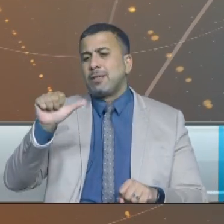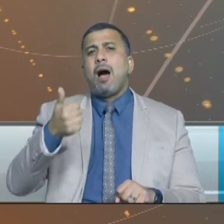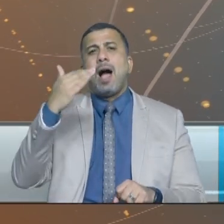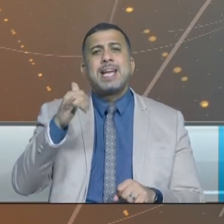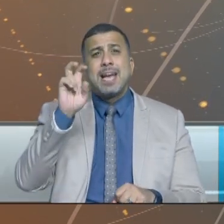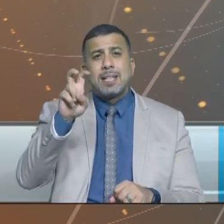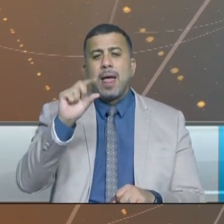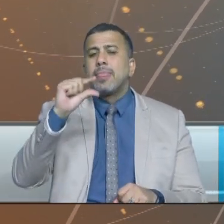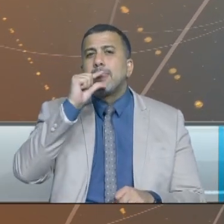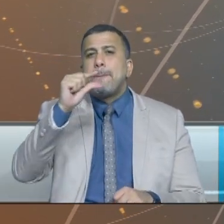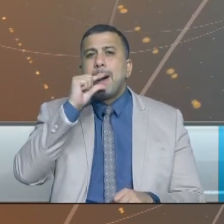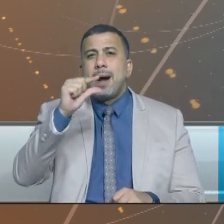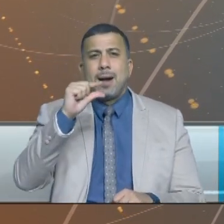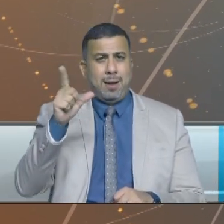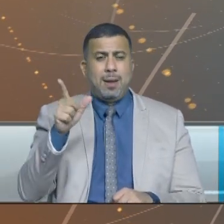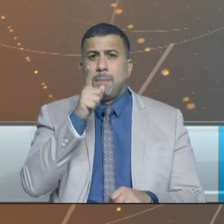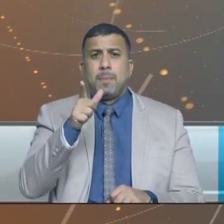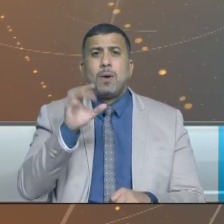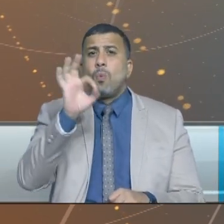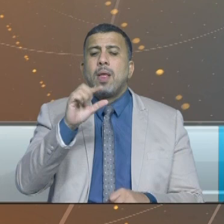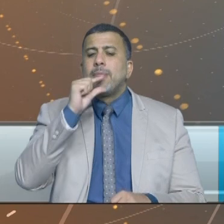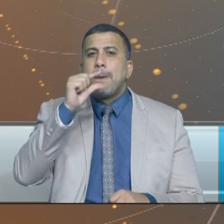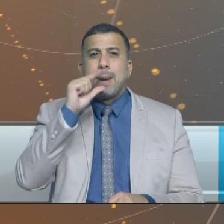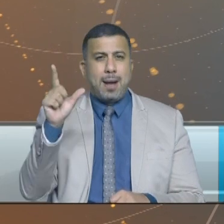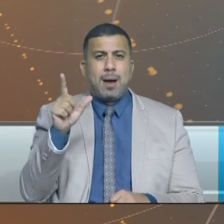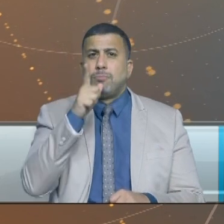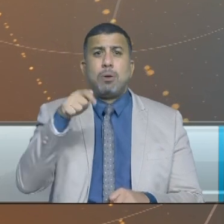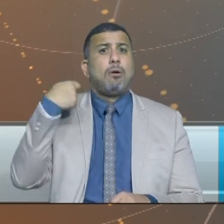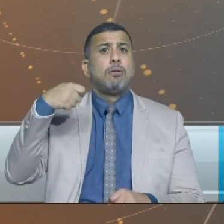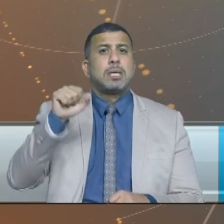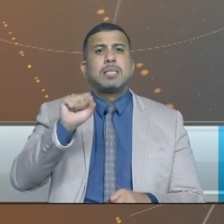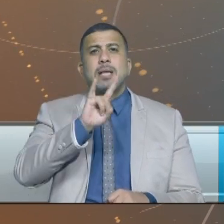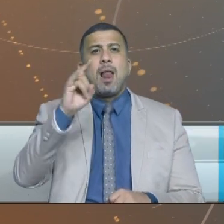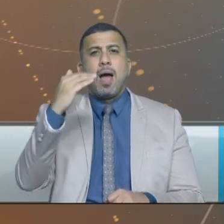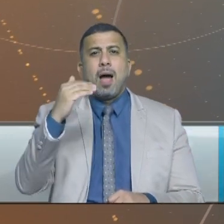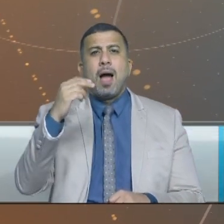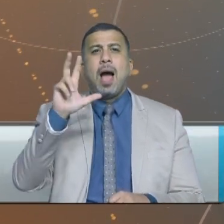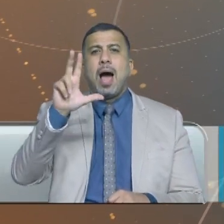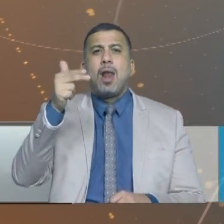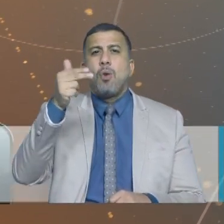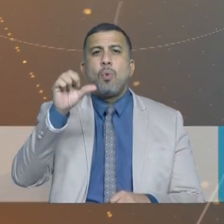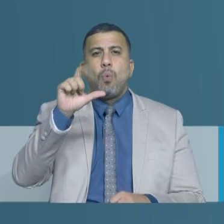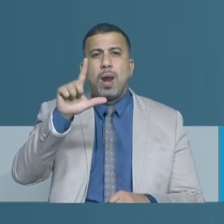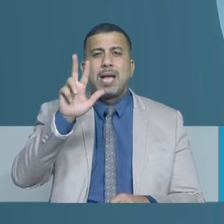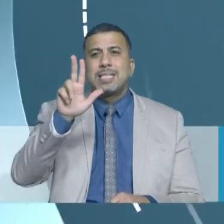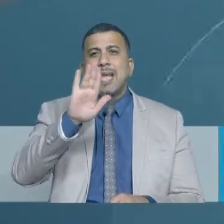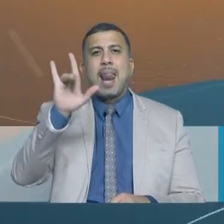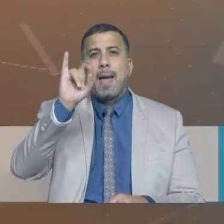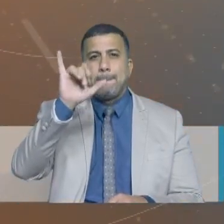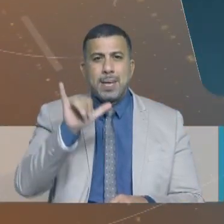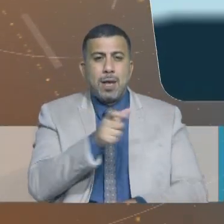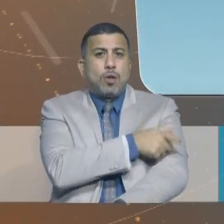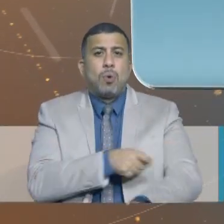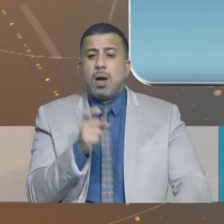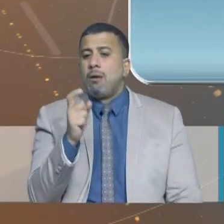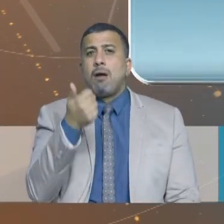مجلس ضاحيه دبل حصن في مدينه دبل حصن برئاسه الدكتور صلاح عبيد الغول السلامي وعضويه كل